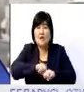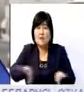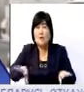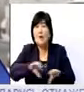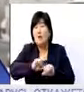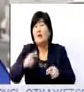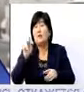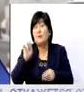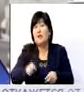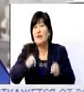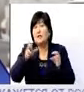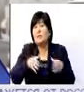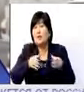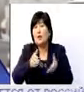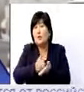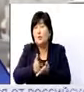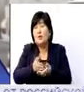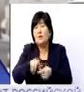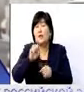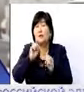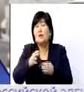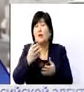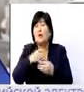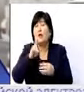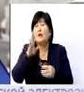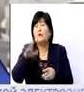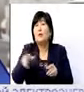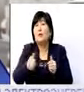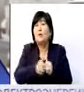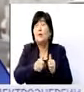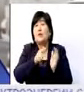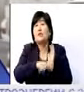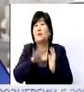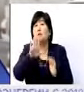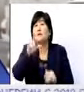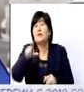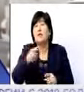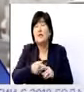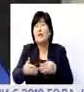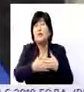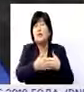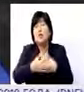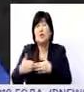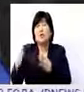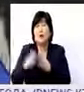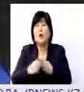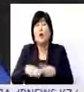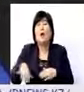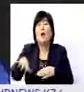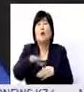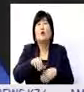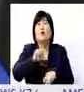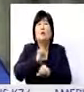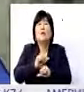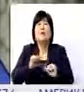после приезда спецслужб. Также были вынуждены покинуть свои теплые квартиры около 75 человек из близлежащих домов. Район был полностью